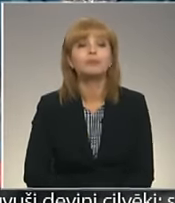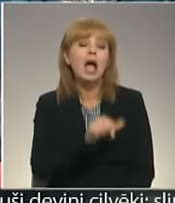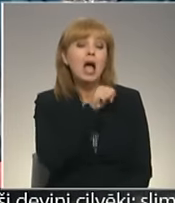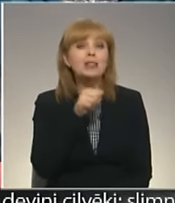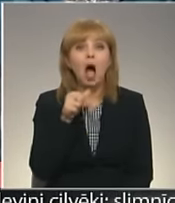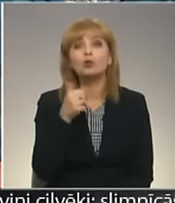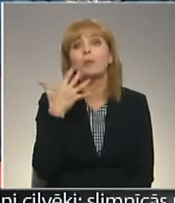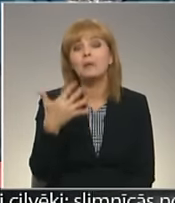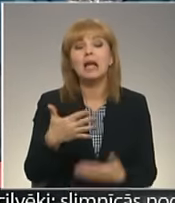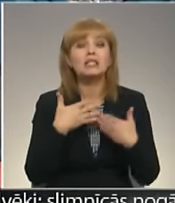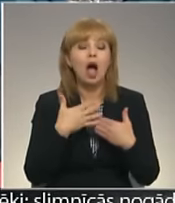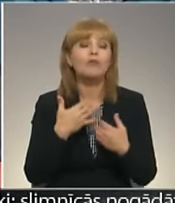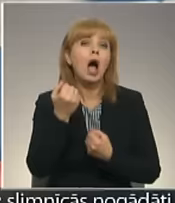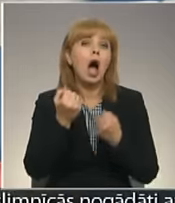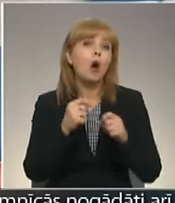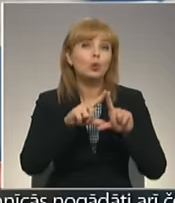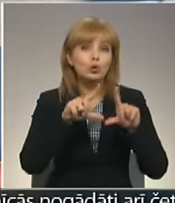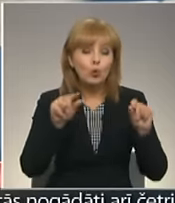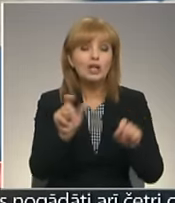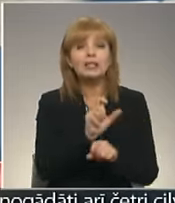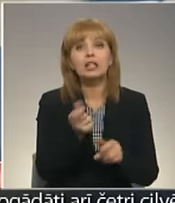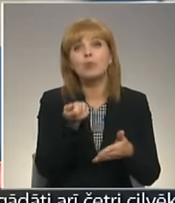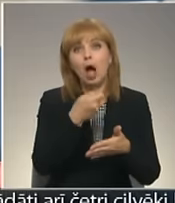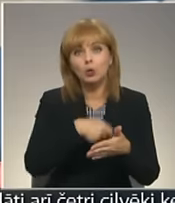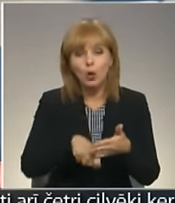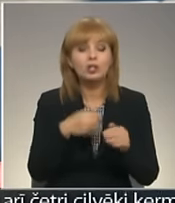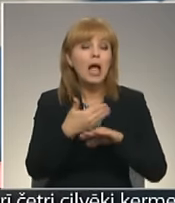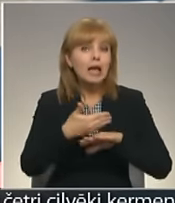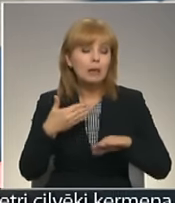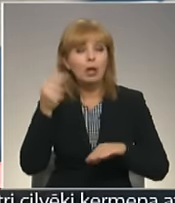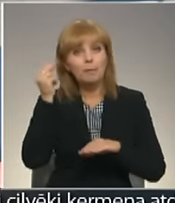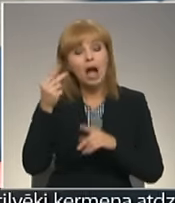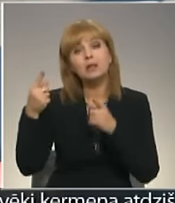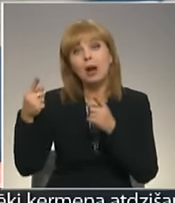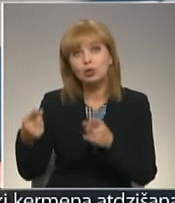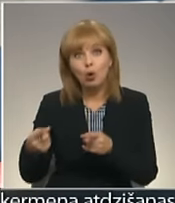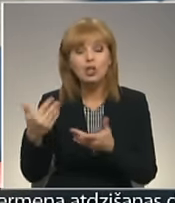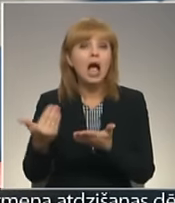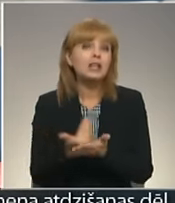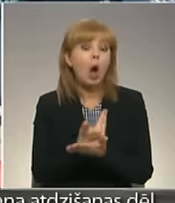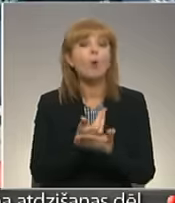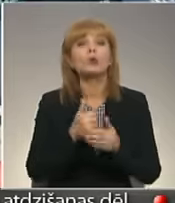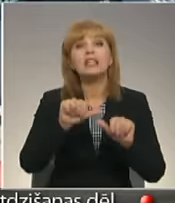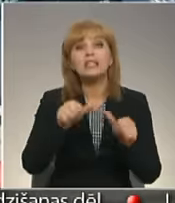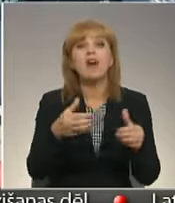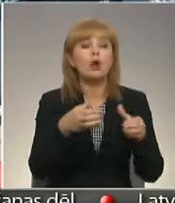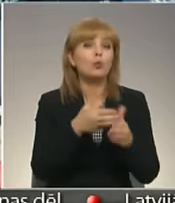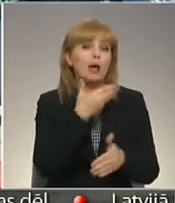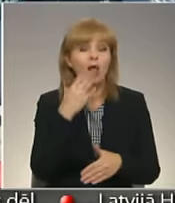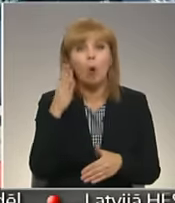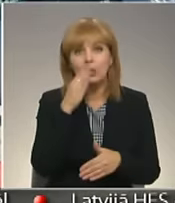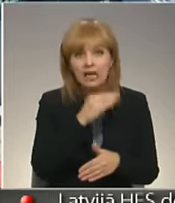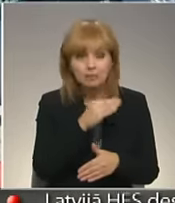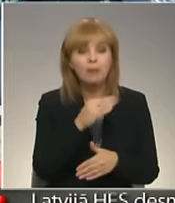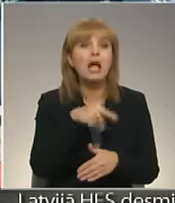Talsos ir 5 aktīvas autoskolas, kurās drīzumā tiks noslēgts iepriekšējais mācību kurs. Jaunas grupas izveidot nav iespējams, jo ir autoskolas,